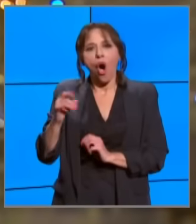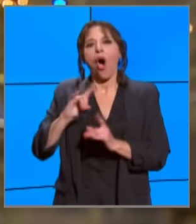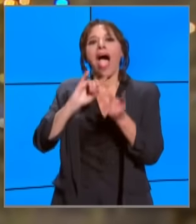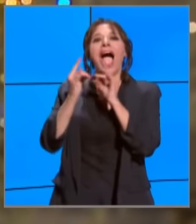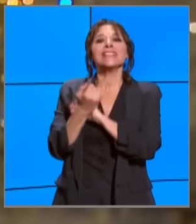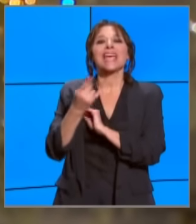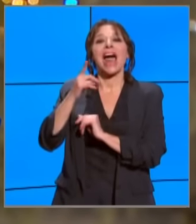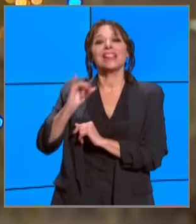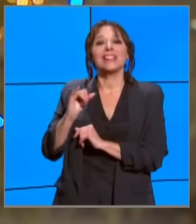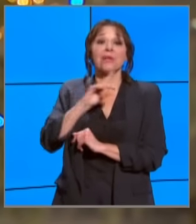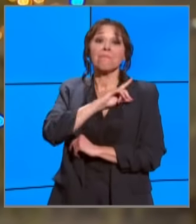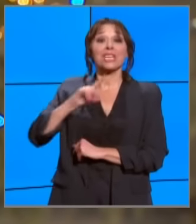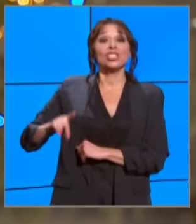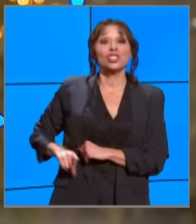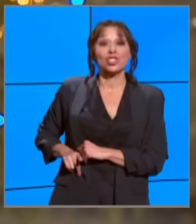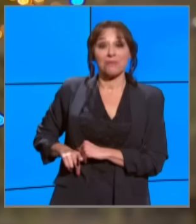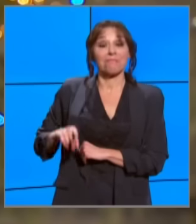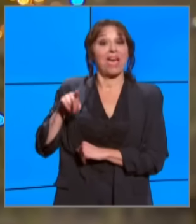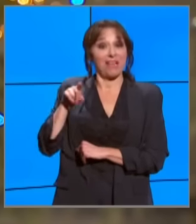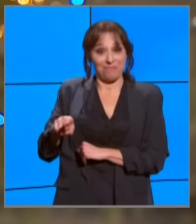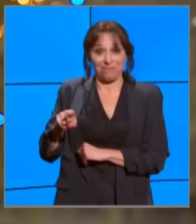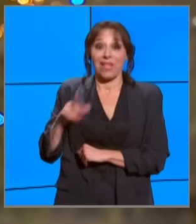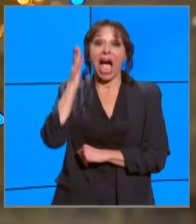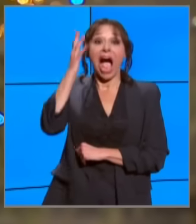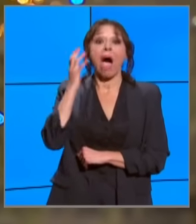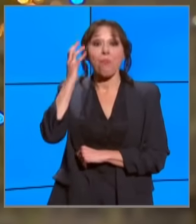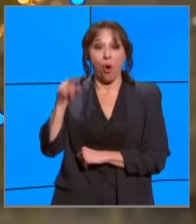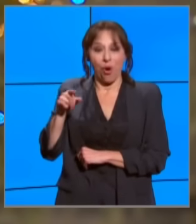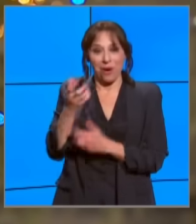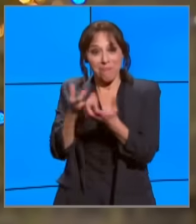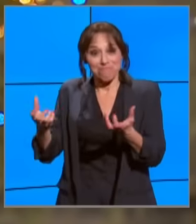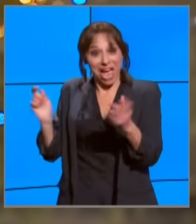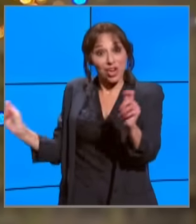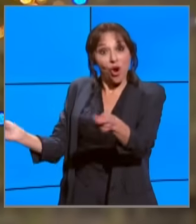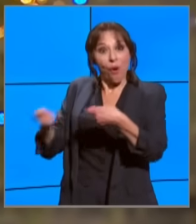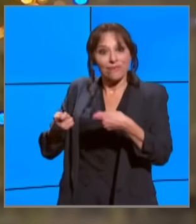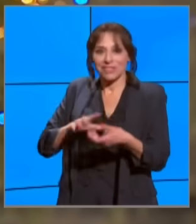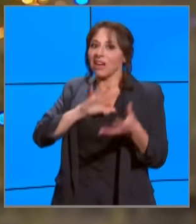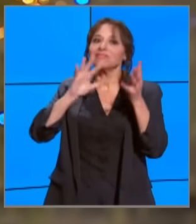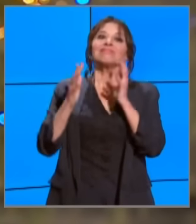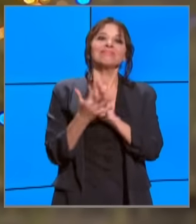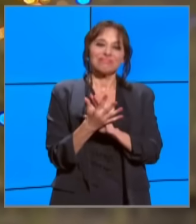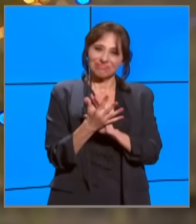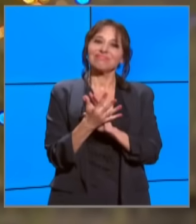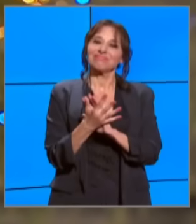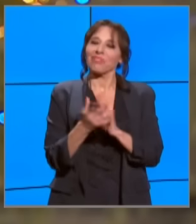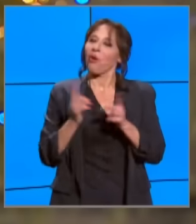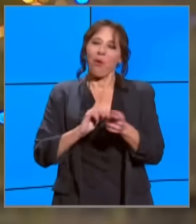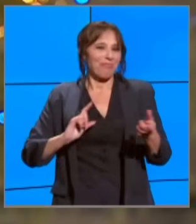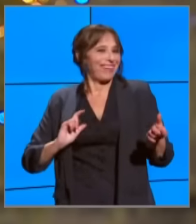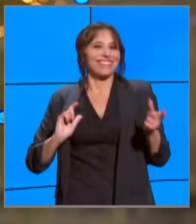Principe laddove i beni confiscati alla camorra sono diventati strumenti di riscatto